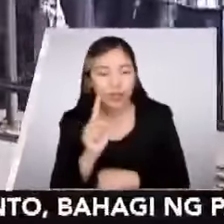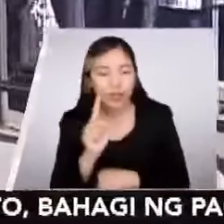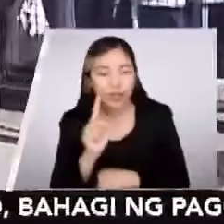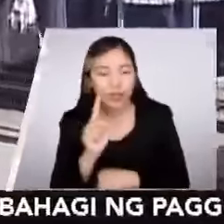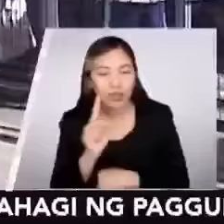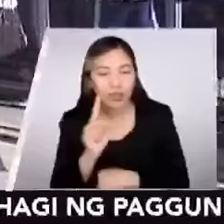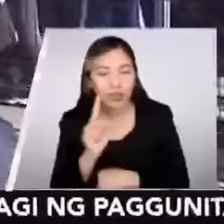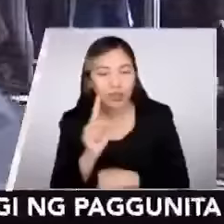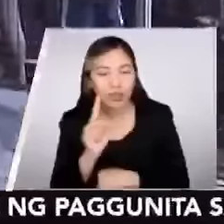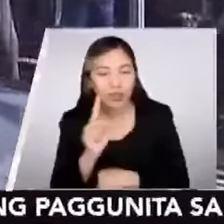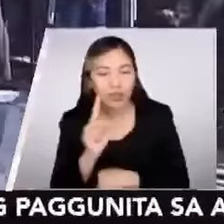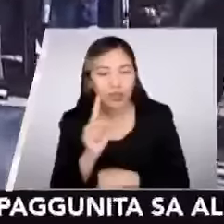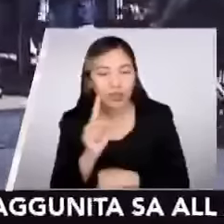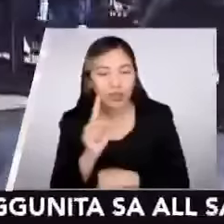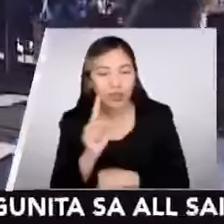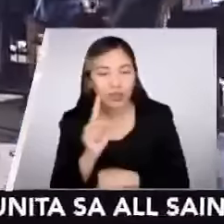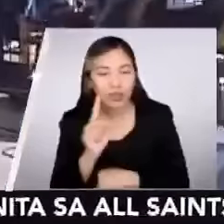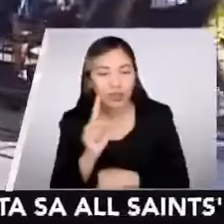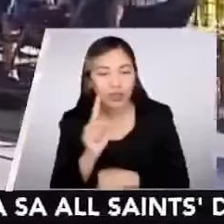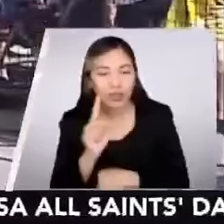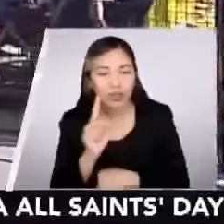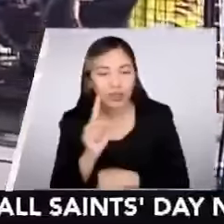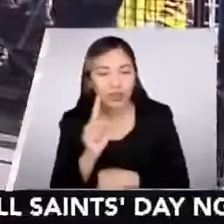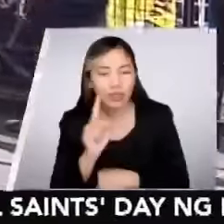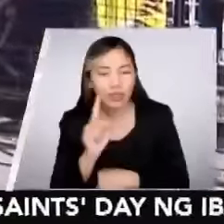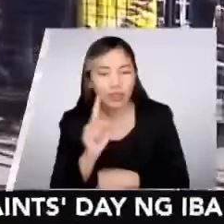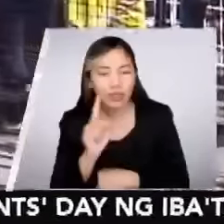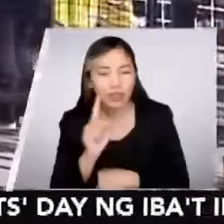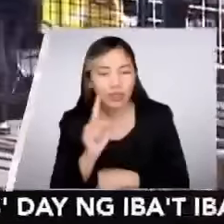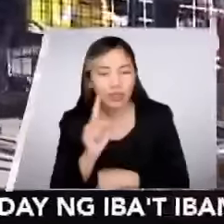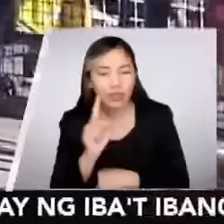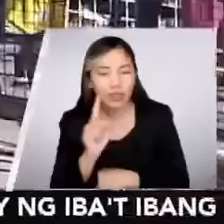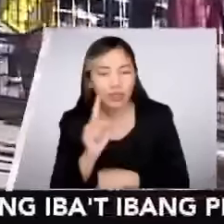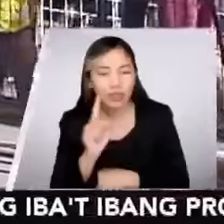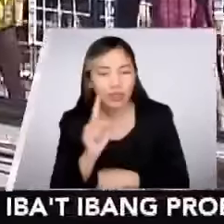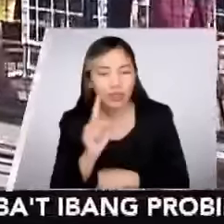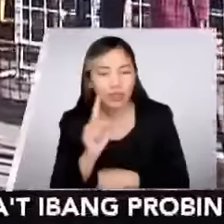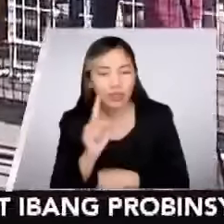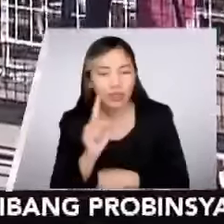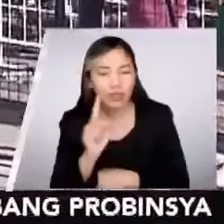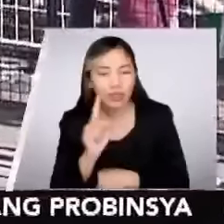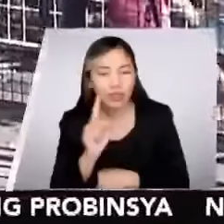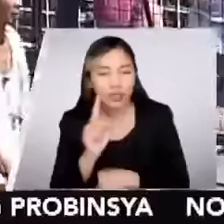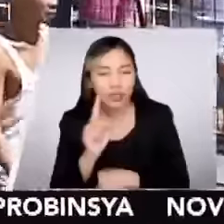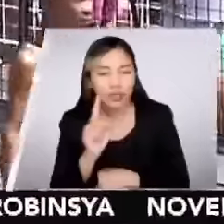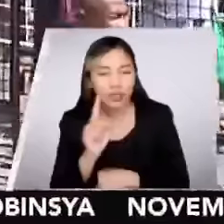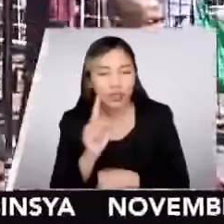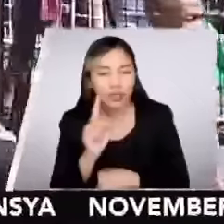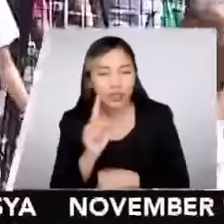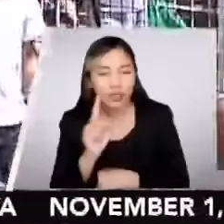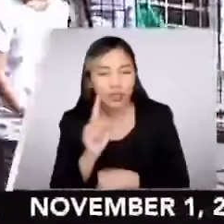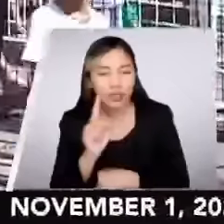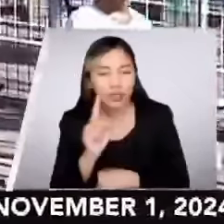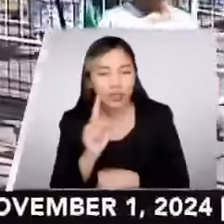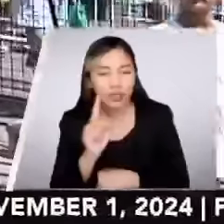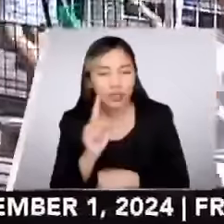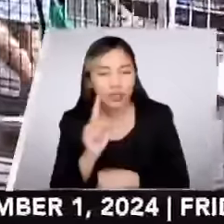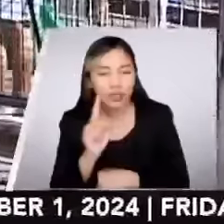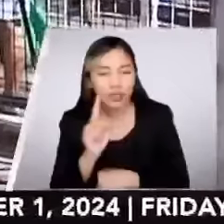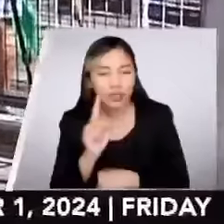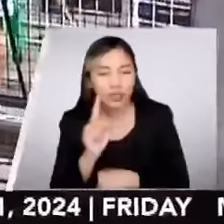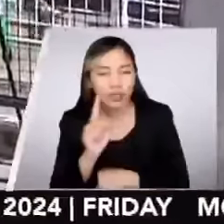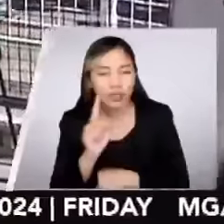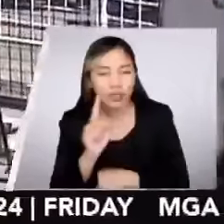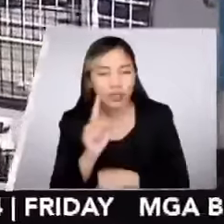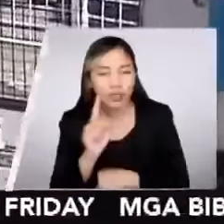ating mga kapuso para dumalaw sa puntod ng mga yumao. Samantala, mula dito sa aking pwesto, nasa bandang kanan ko